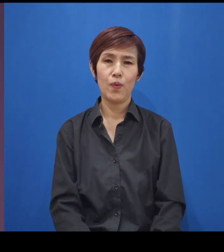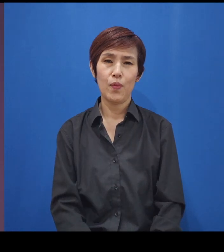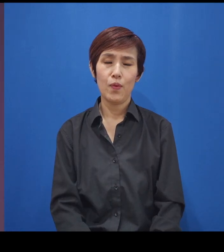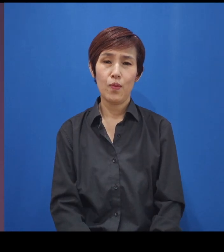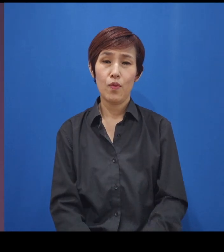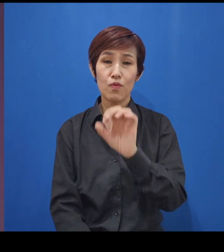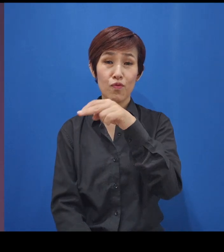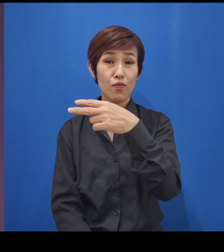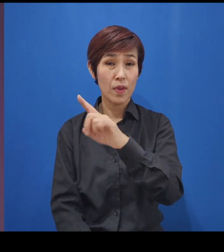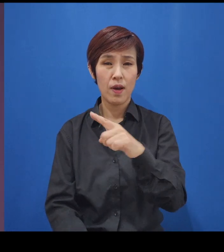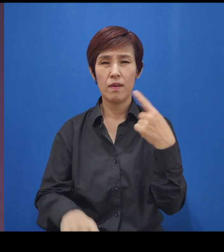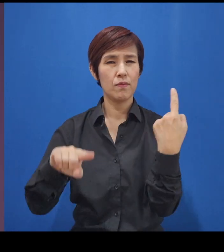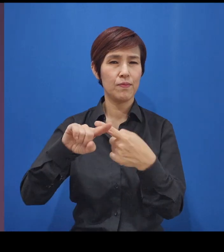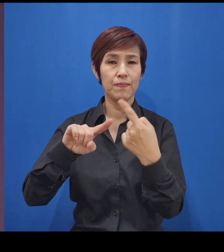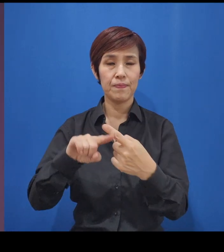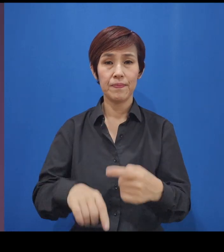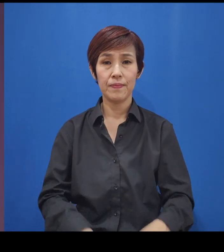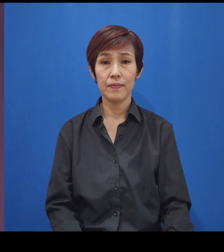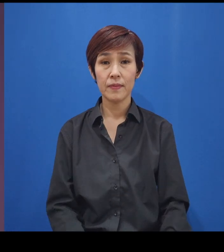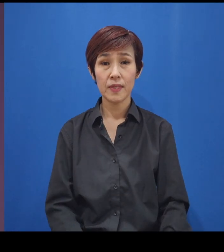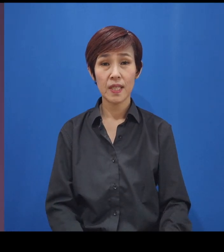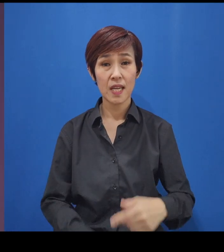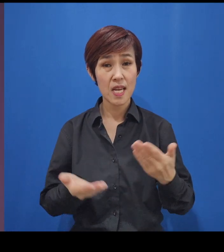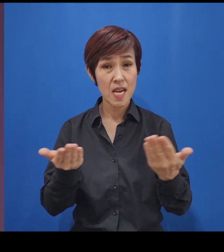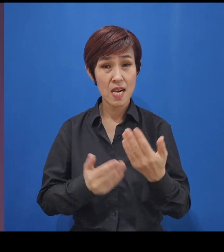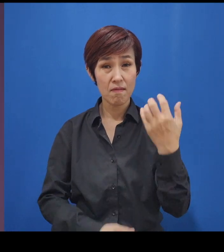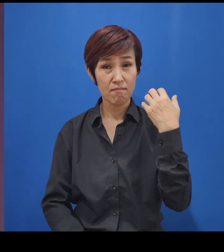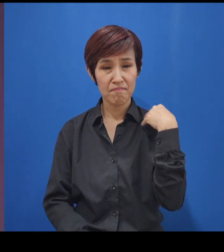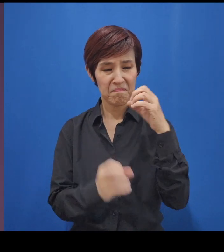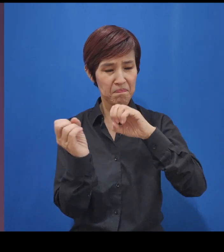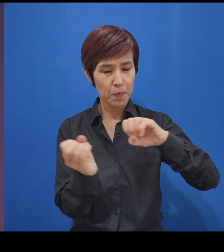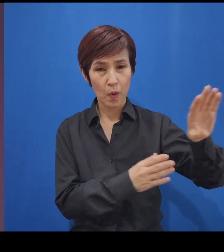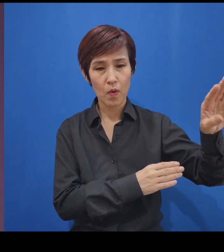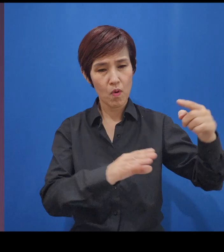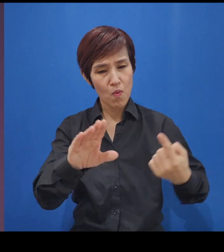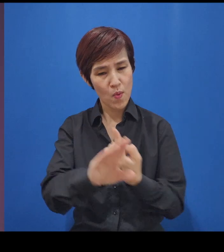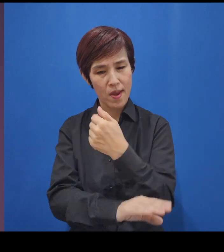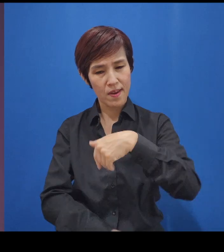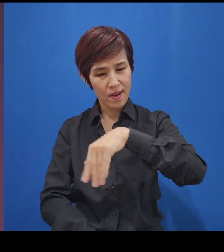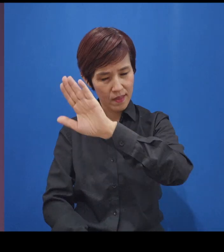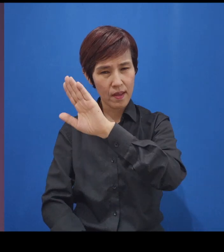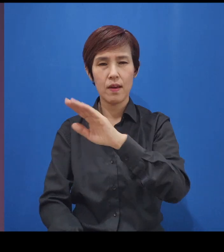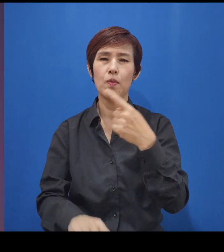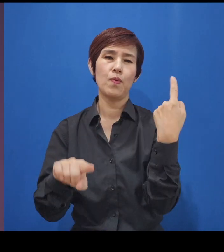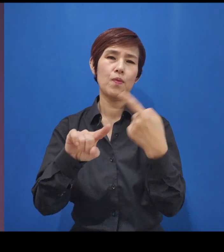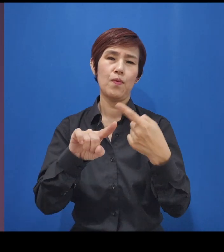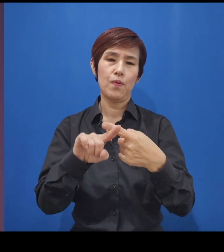다를 바가 없죠. 제 직무를 버리고 다른 곳으로 간다이다.